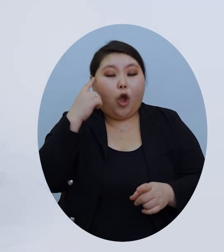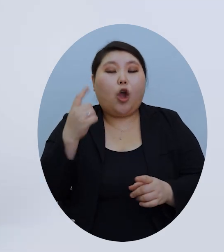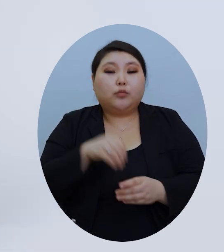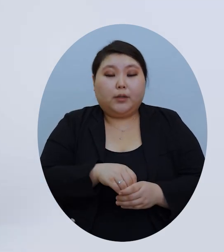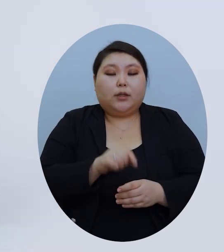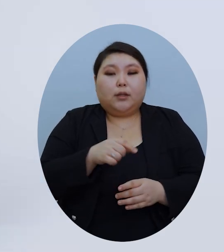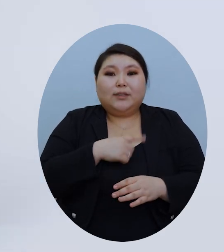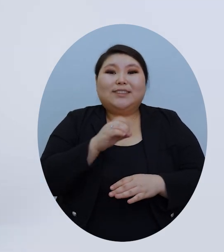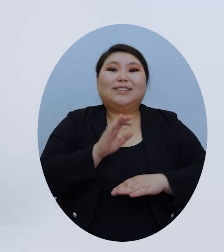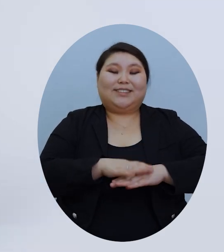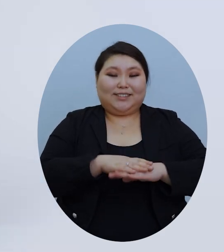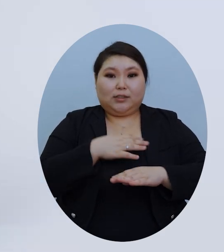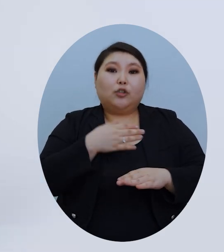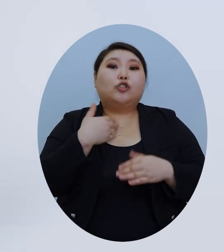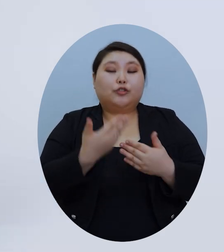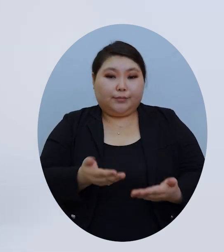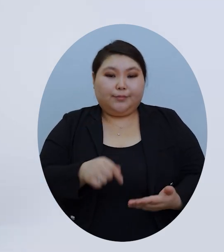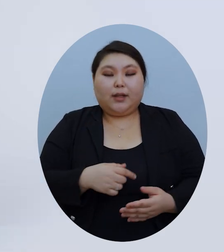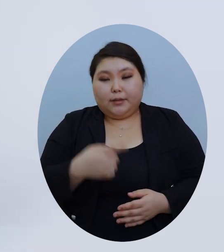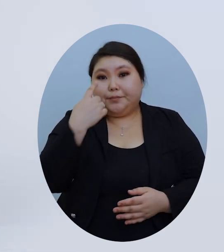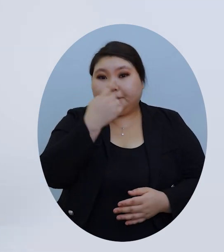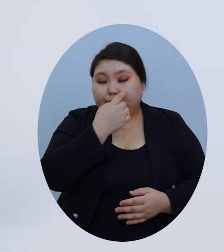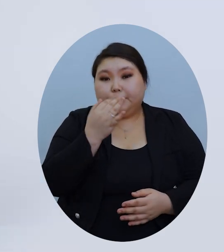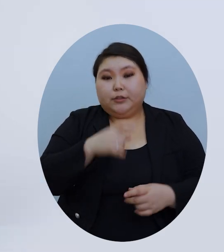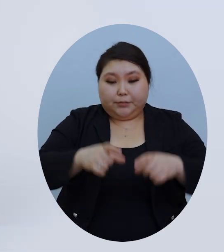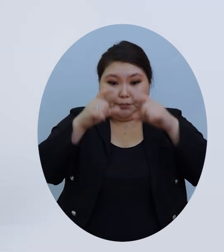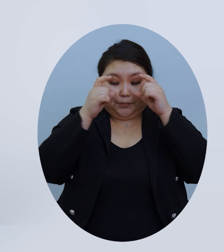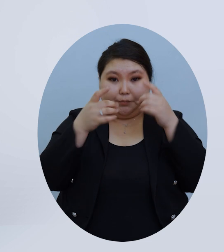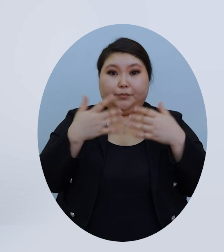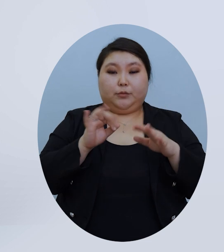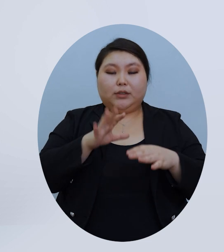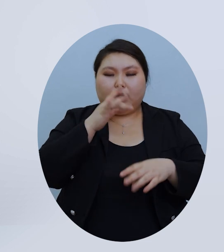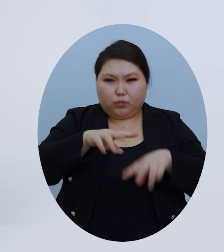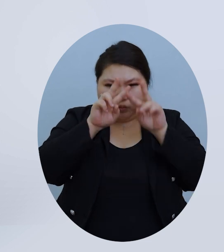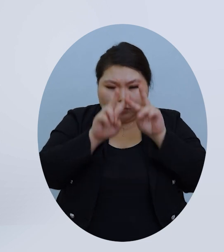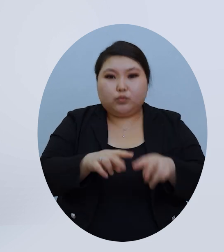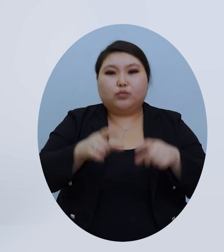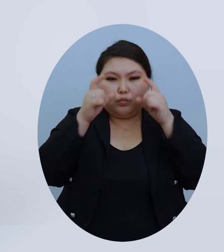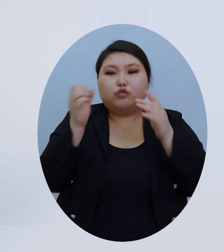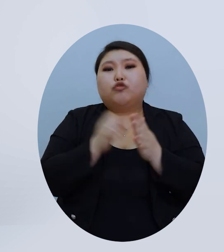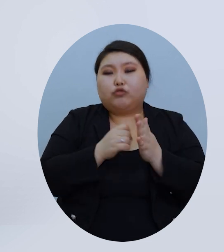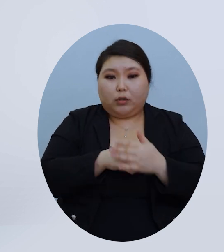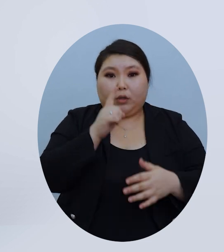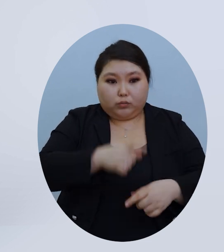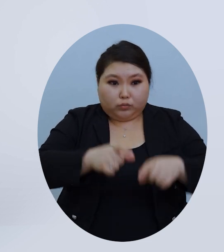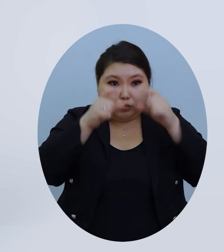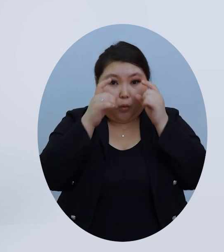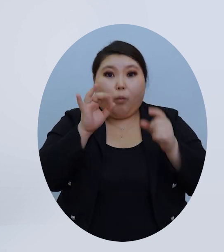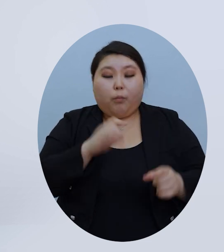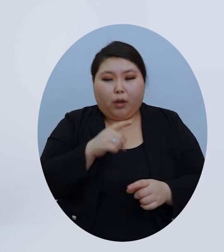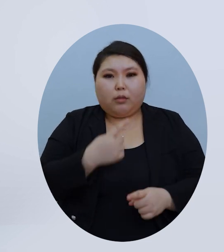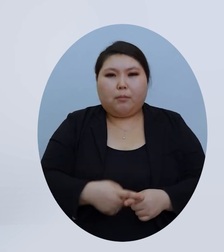өгье. Харааны шил нэгэнд зүүчихсэн бол насан туршдаа зөөх хэрэгтэй. Нэг зүүгээд эхэлсэн бол нэмэгдээд л байдаг. Тийм болохоор